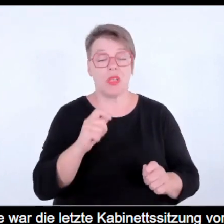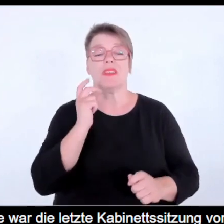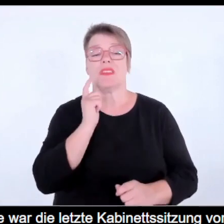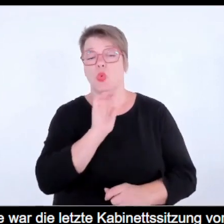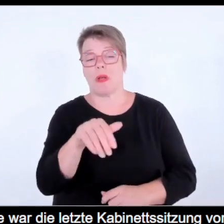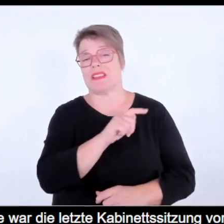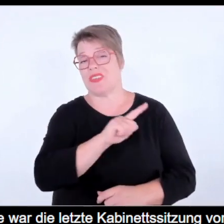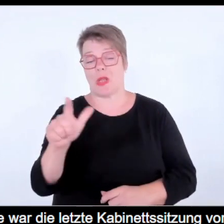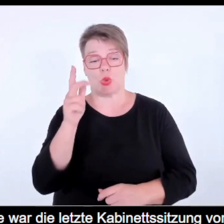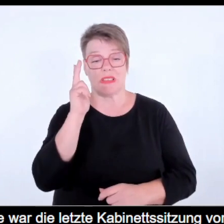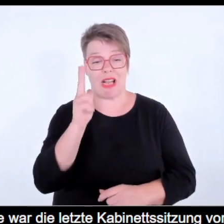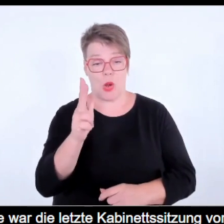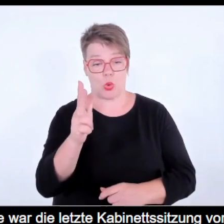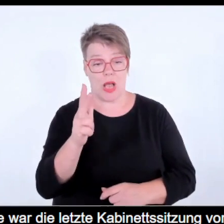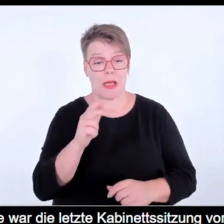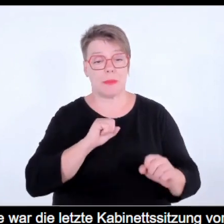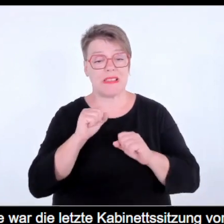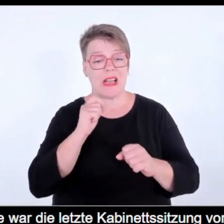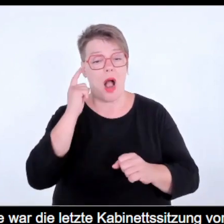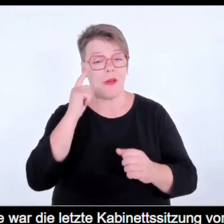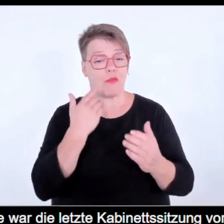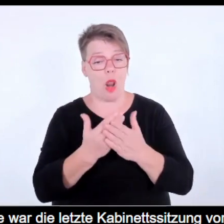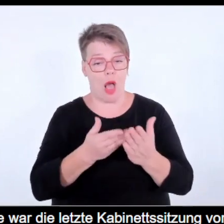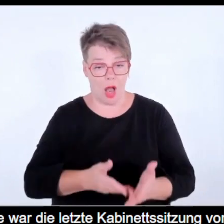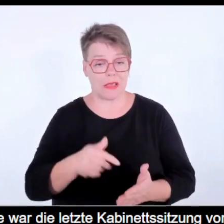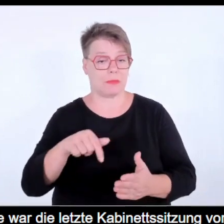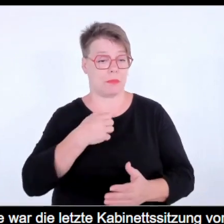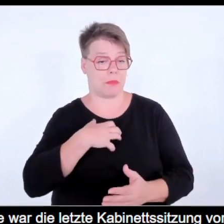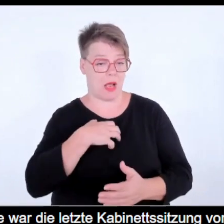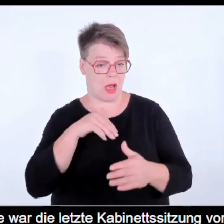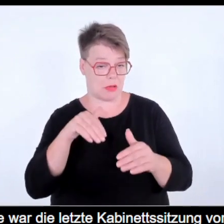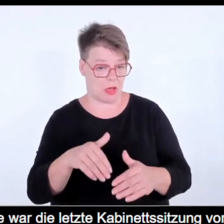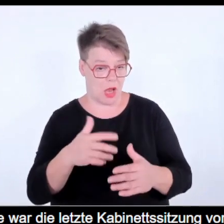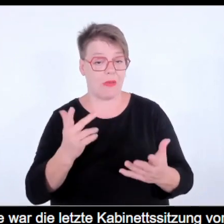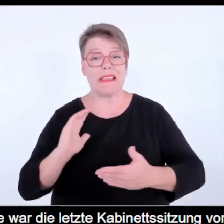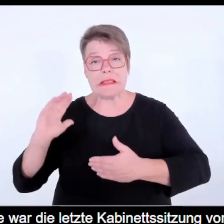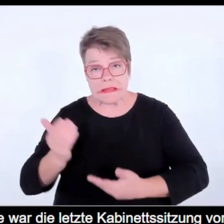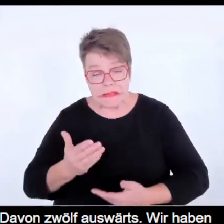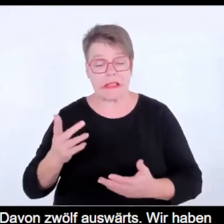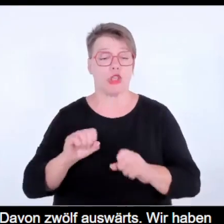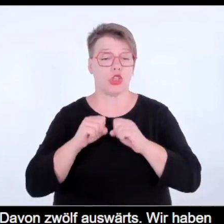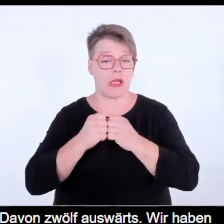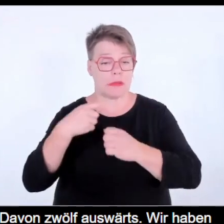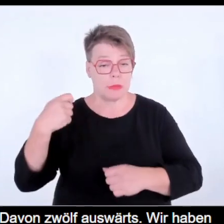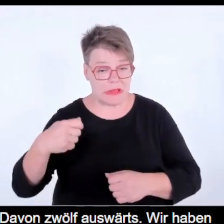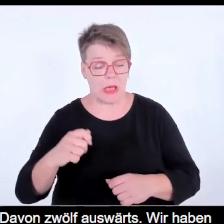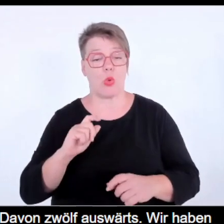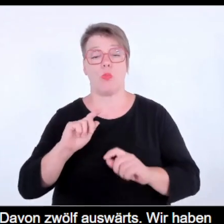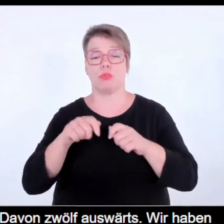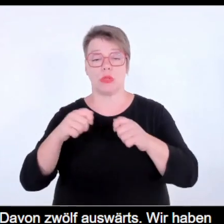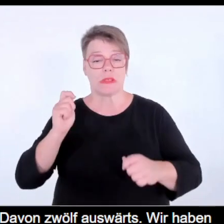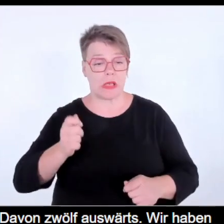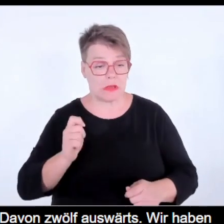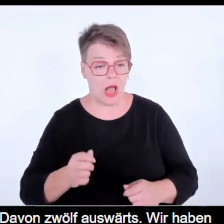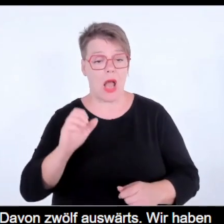als Freie Wähler gedankt für die Zusammenarbeit. Wir haben uns ja erklärt, wir wollen diese Zusammenarbeit fortsetzen. Ich möchte am Schluss aber auch nochmal, wir haben jetzt